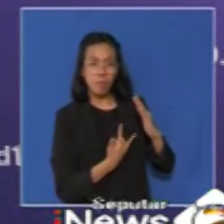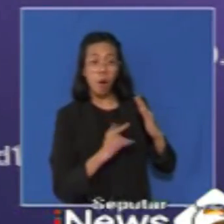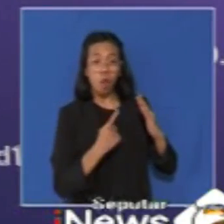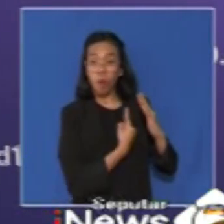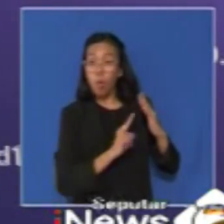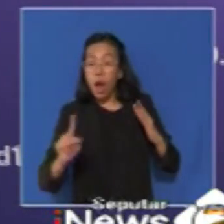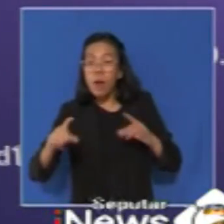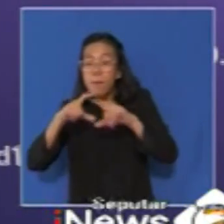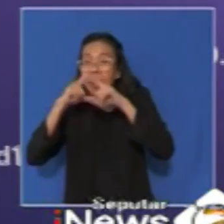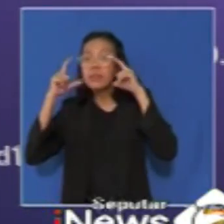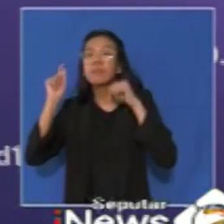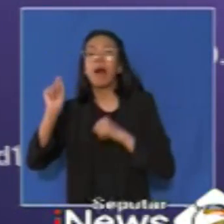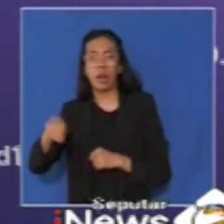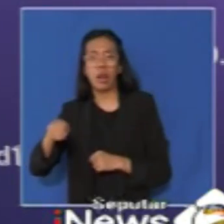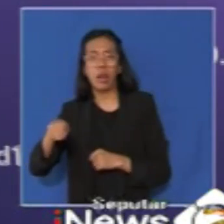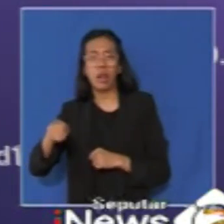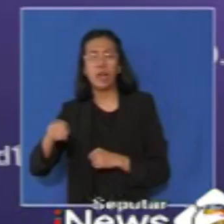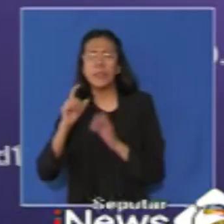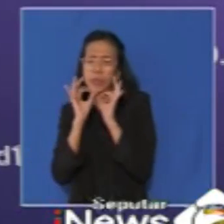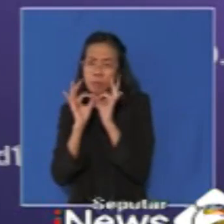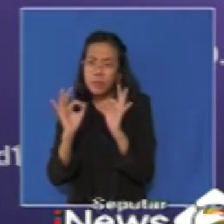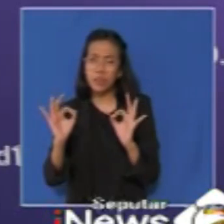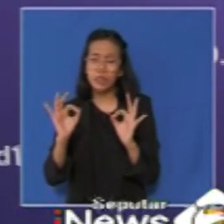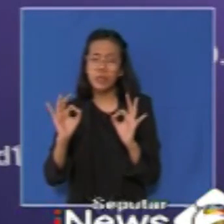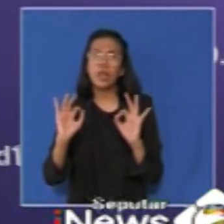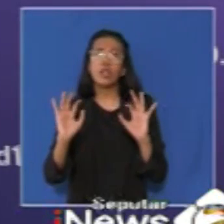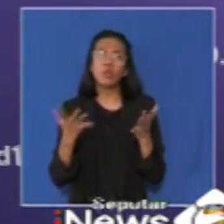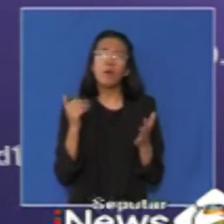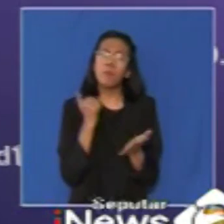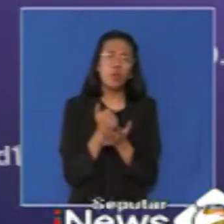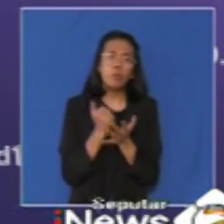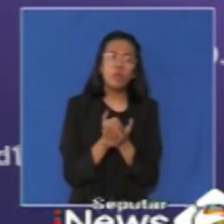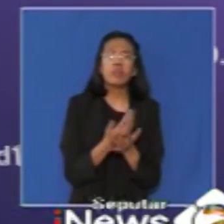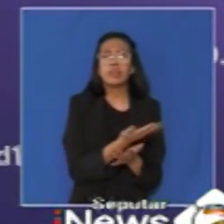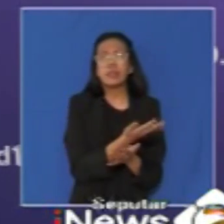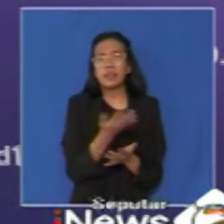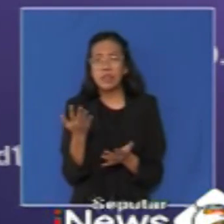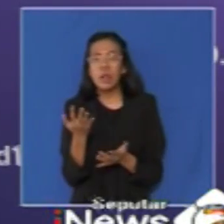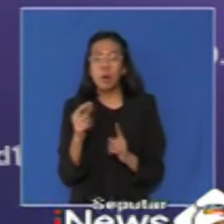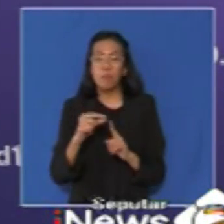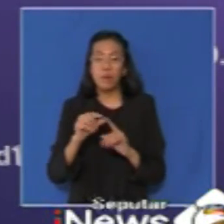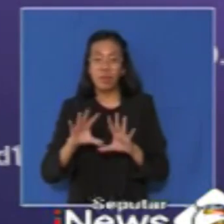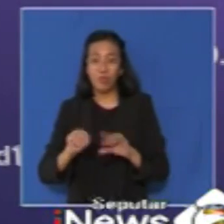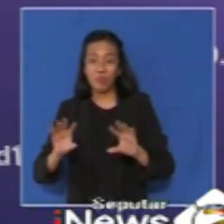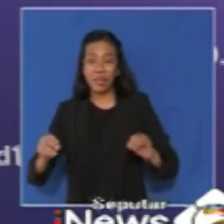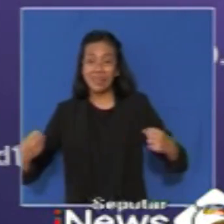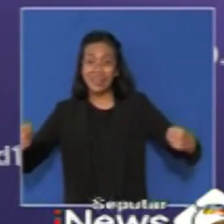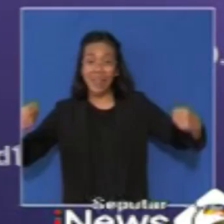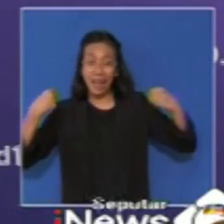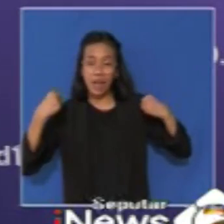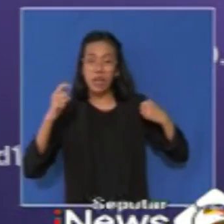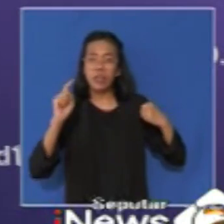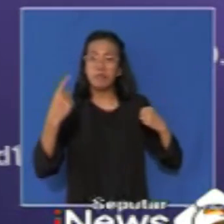masker Hai juga bekerjasama dengan baik dengan para petugas medis